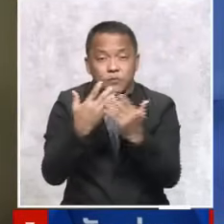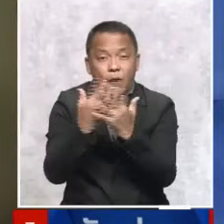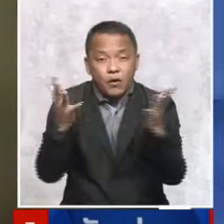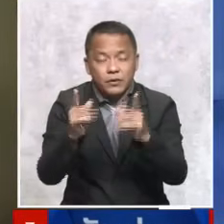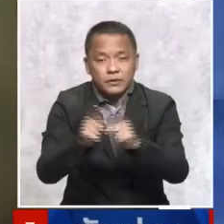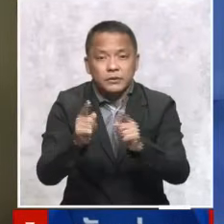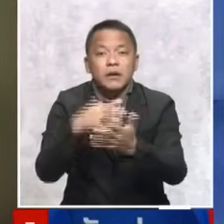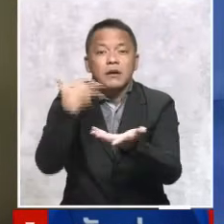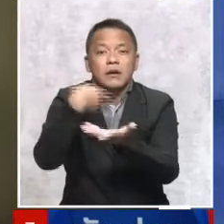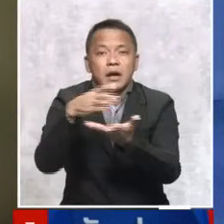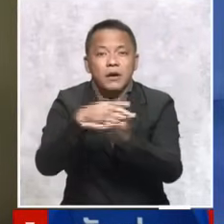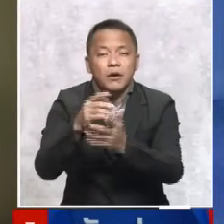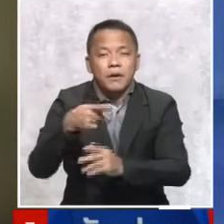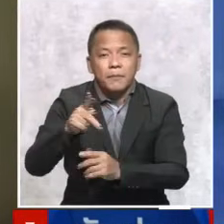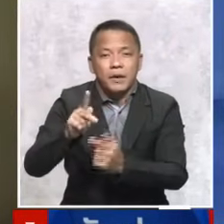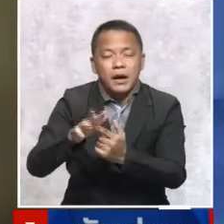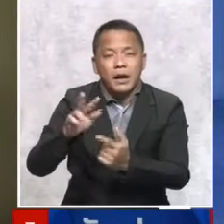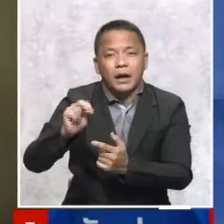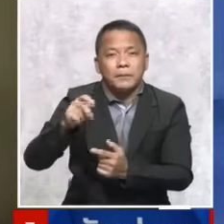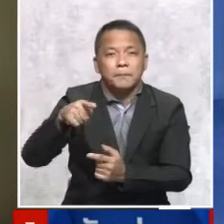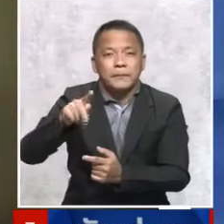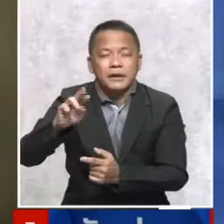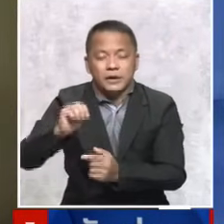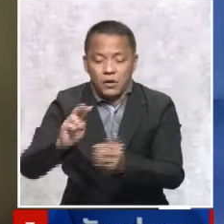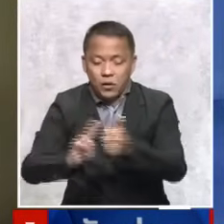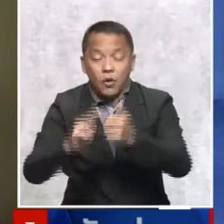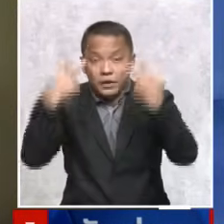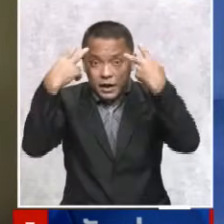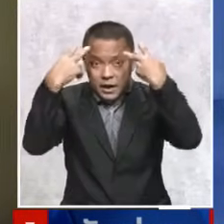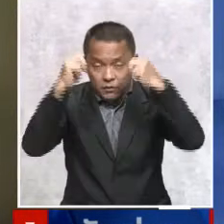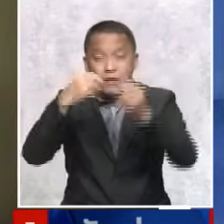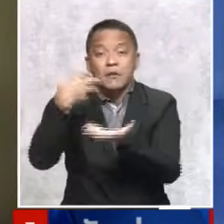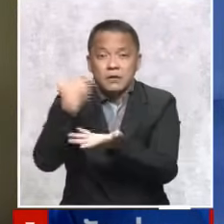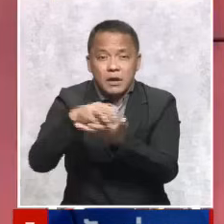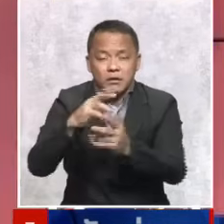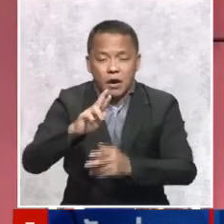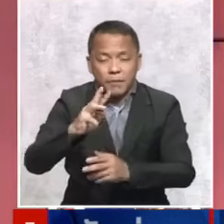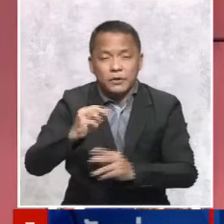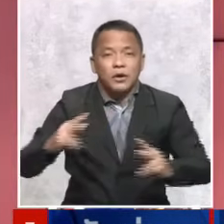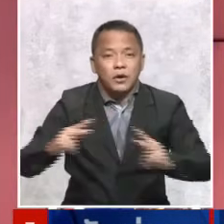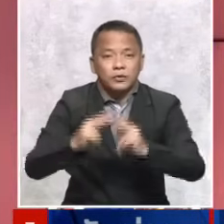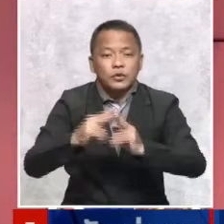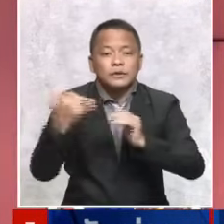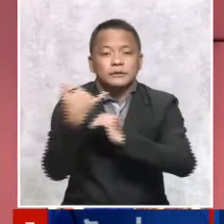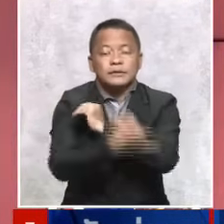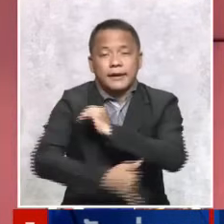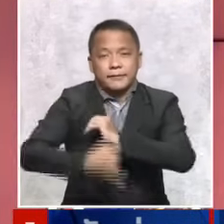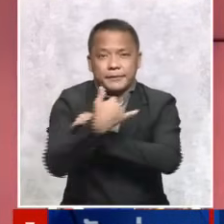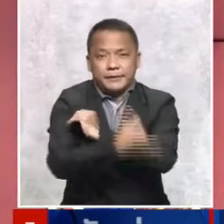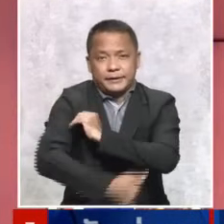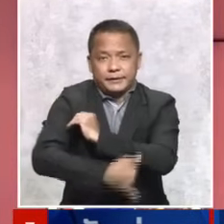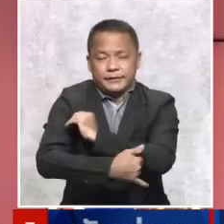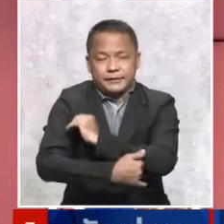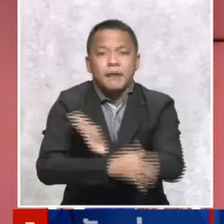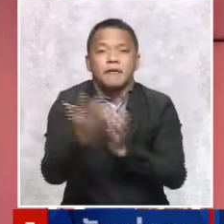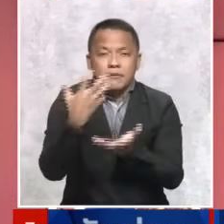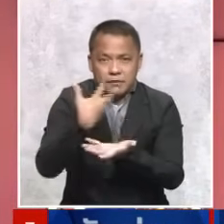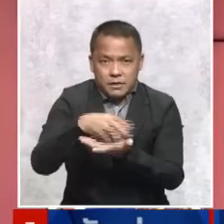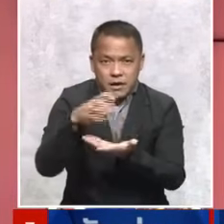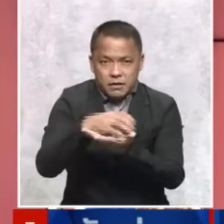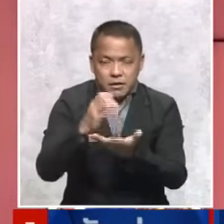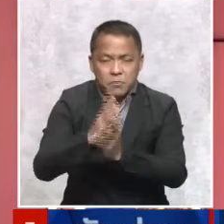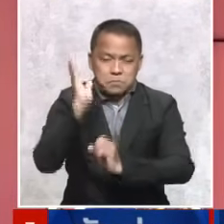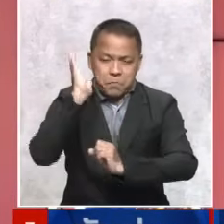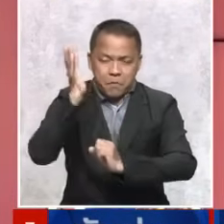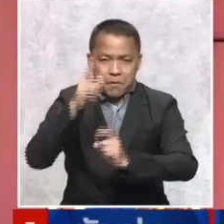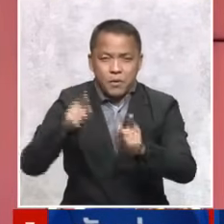งเรื่องนี้เปิดเผยโดยคุณปานปรีพยิทธานุกรรองนายกรัฐมนตรีและรัฐมนตรีว่าการกระทรวงการต่างประเทศได้เปิดเผยถึงเรื่องนี้นะคะ